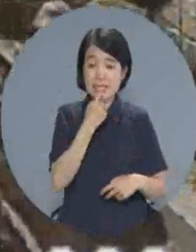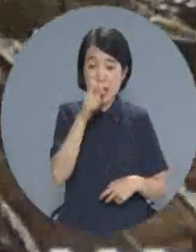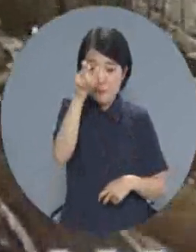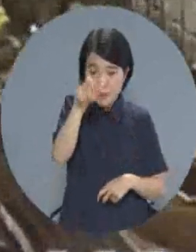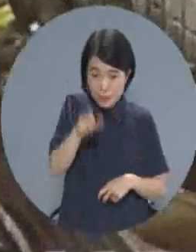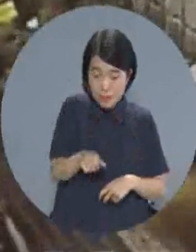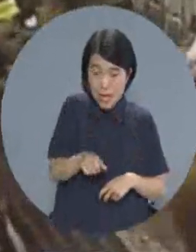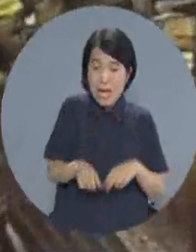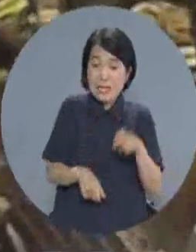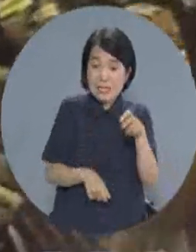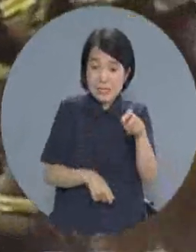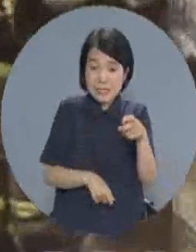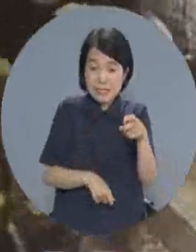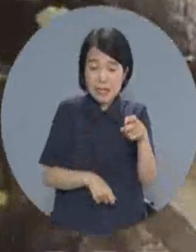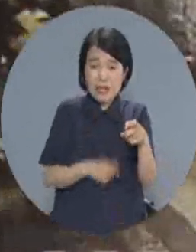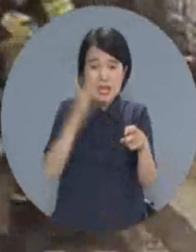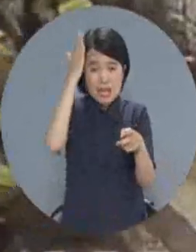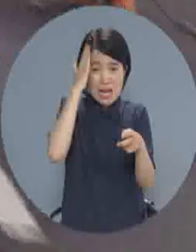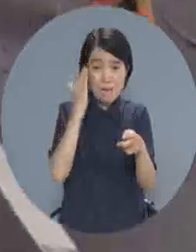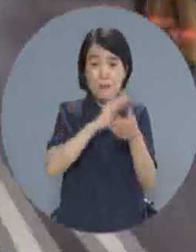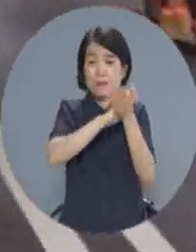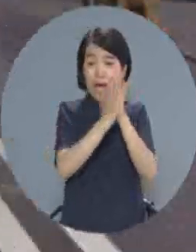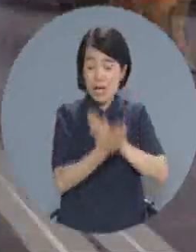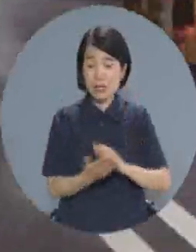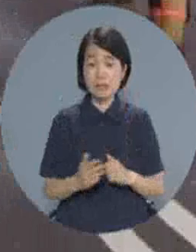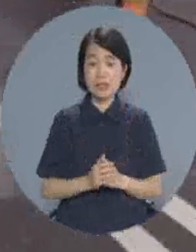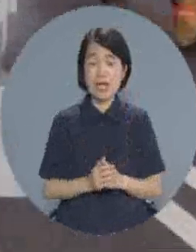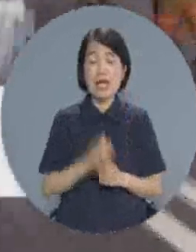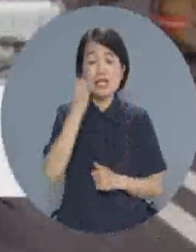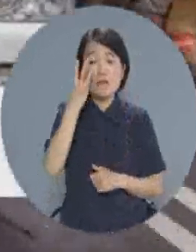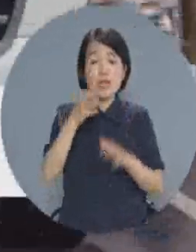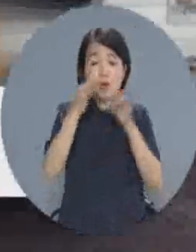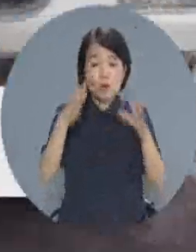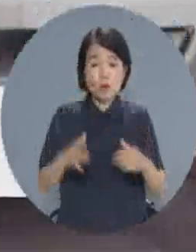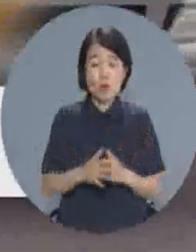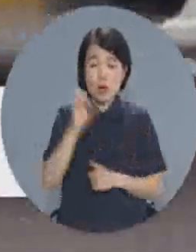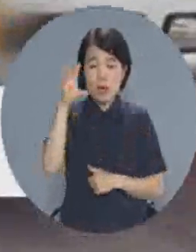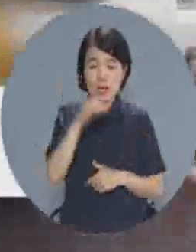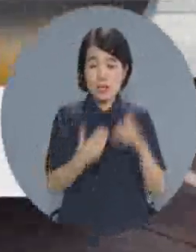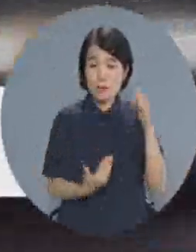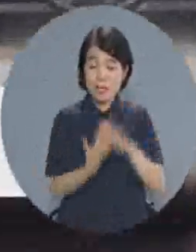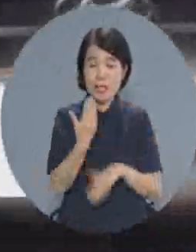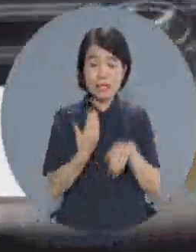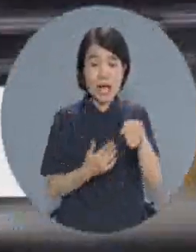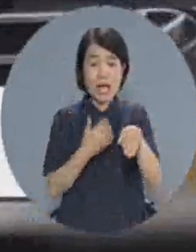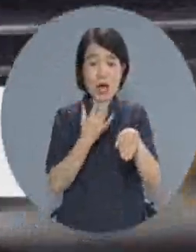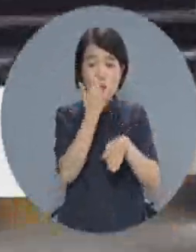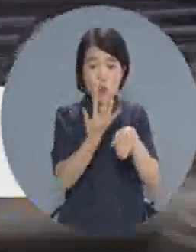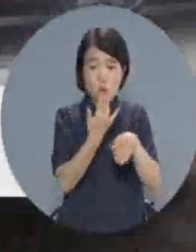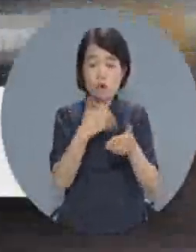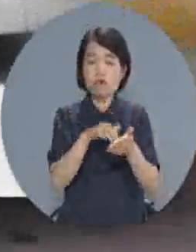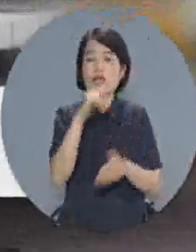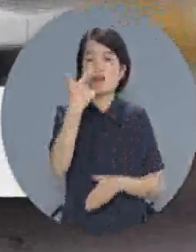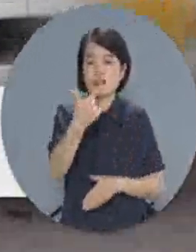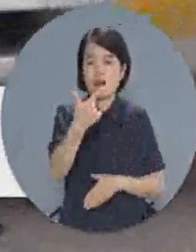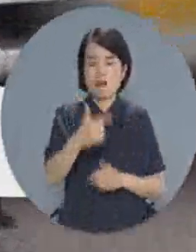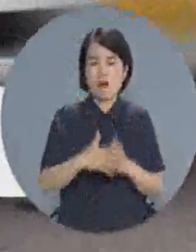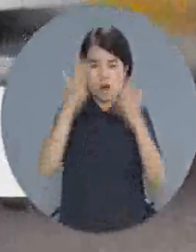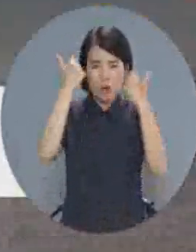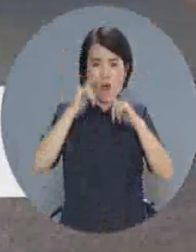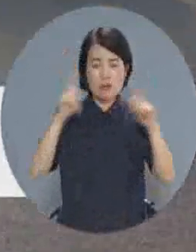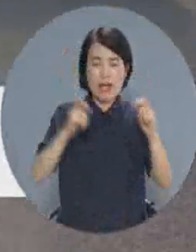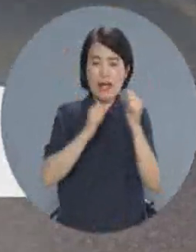트럭이 까맣게 타버렸습니다. 지난 3개월간 광양에서 발생한 차량 화재만 모두 6건. 더운